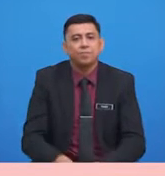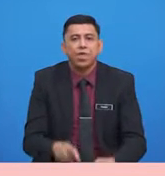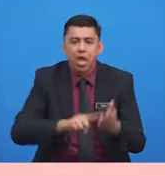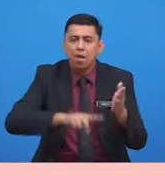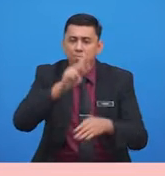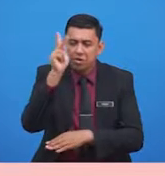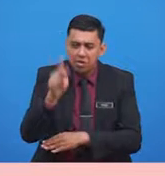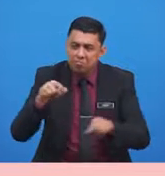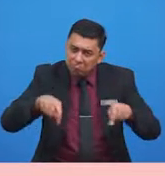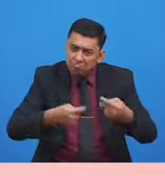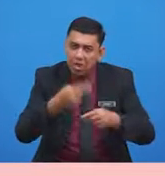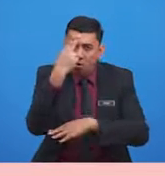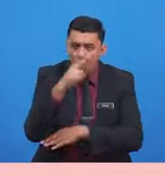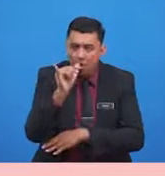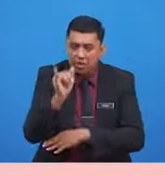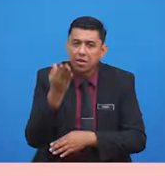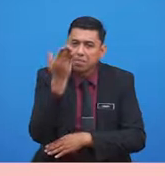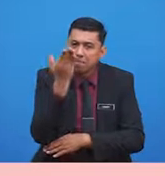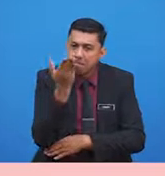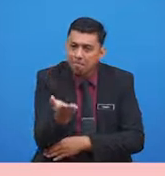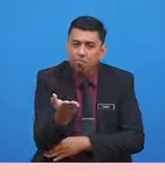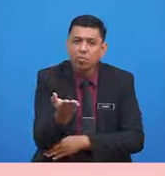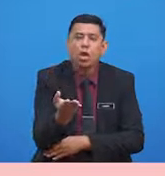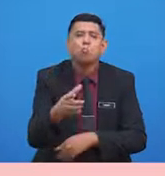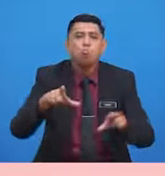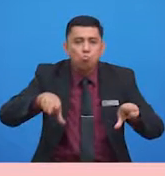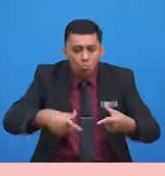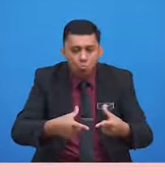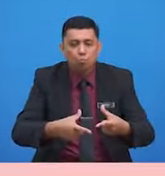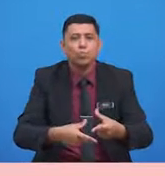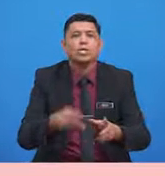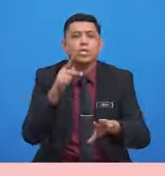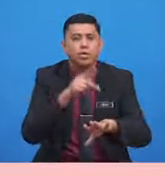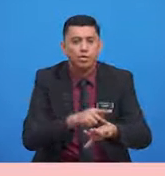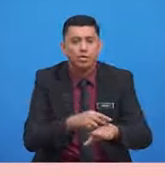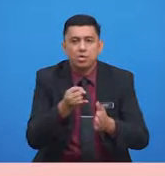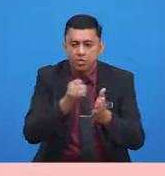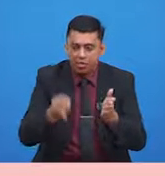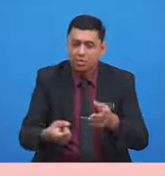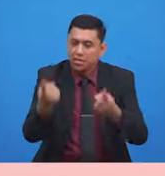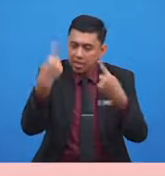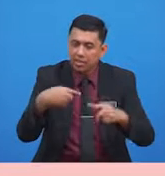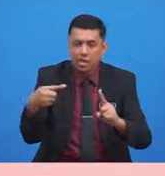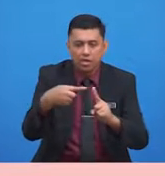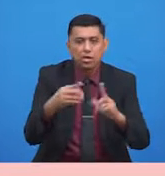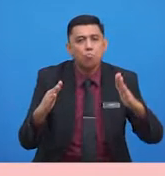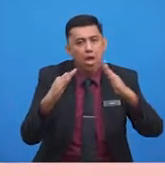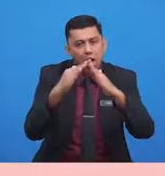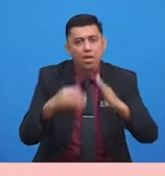Apakah tindakan hormat yang patut kamu lakukan ketika jiran datang ke